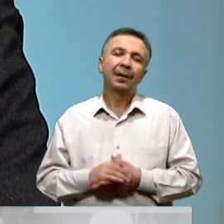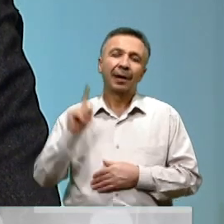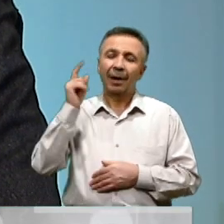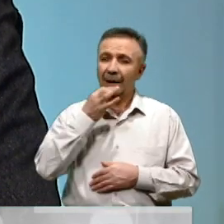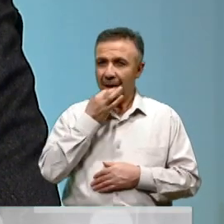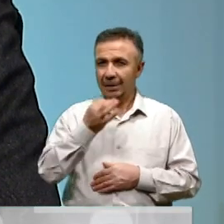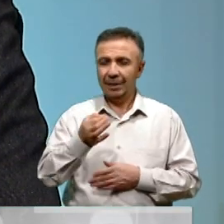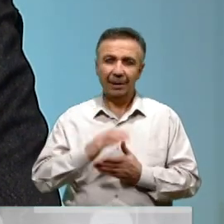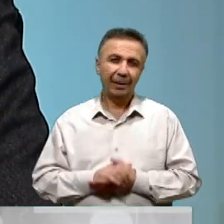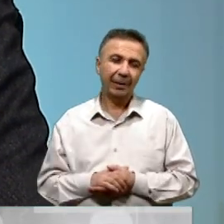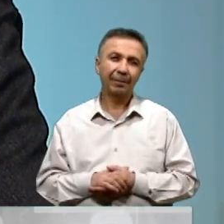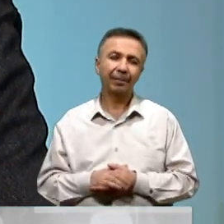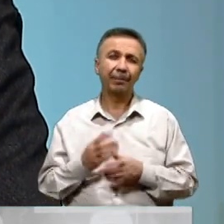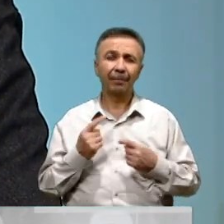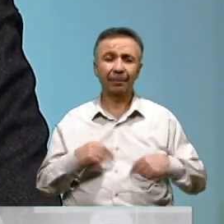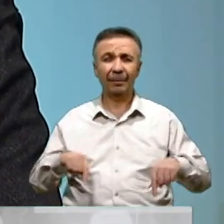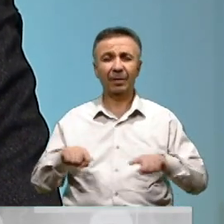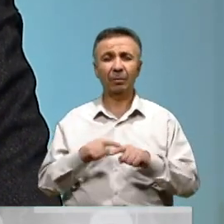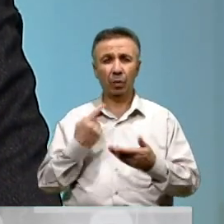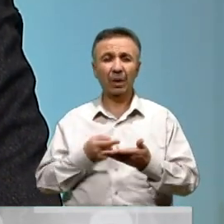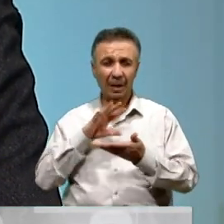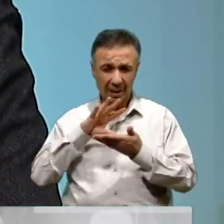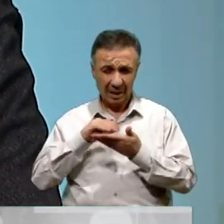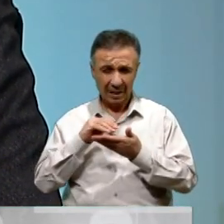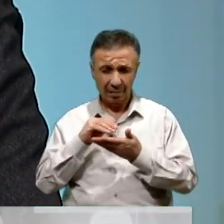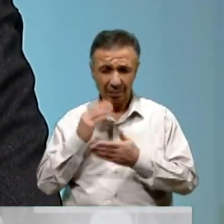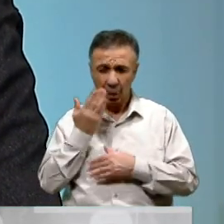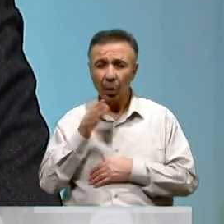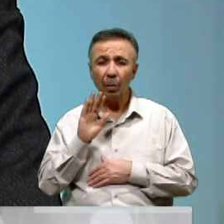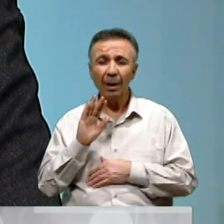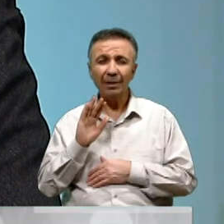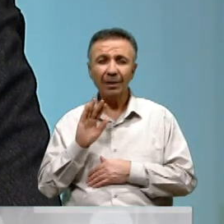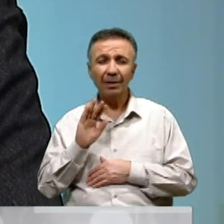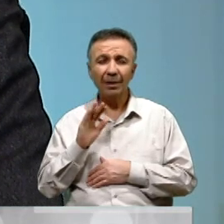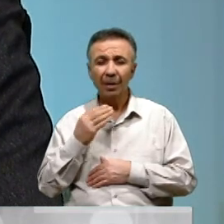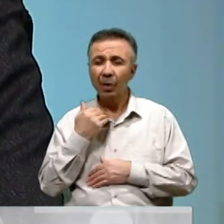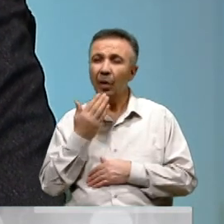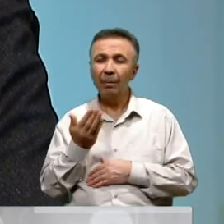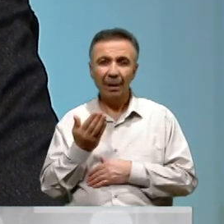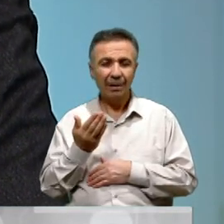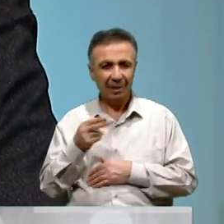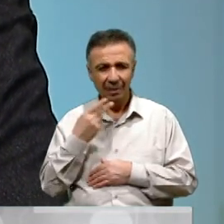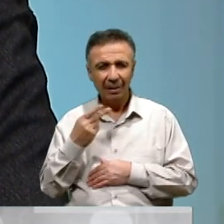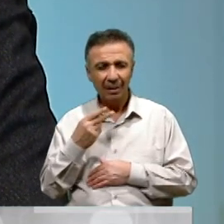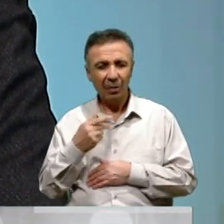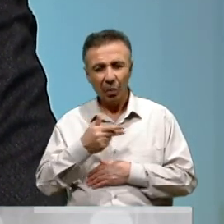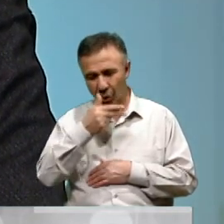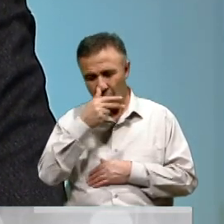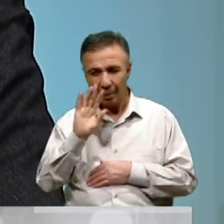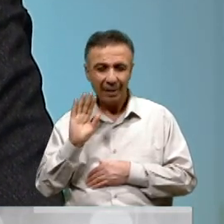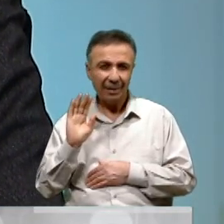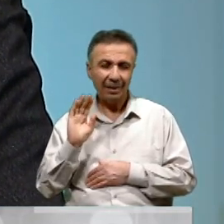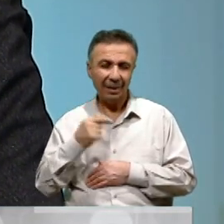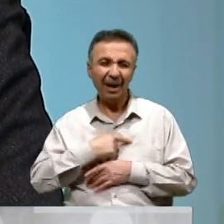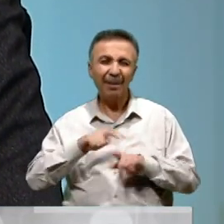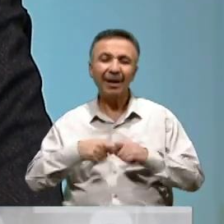izniyle. Yani bizim bu hatim olmaz ifademizden sakın bu hanımefendi böyle üzülmesin. Gönül